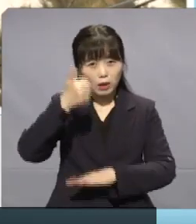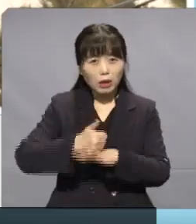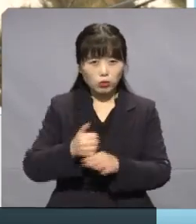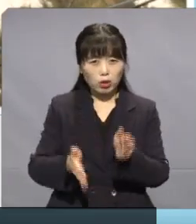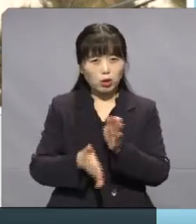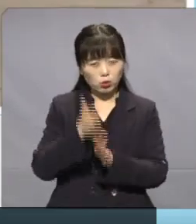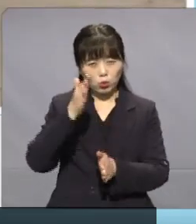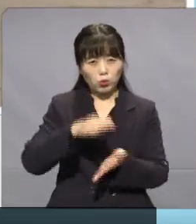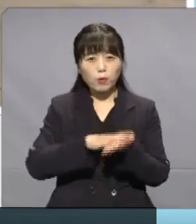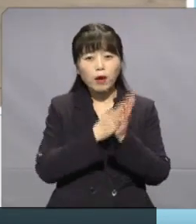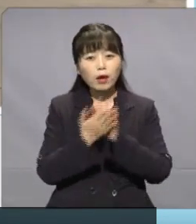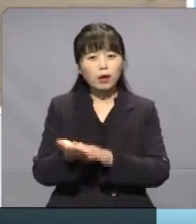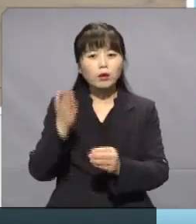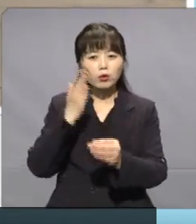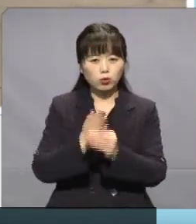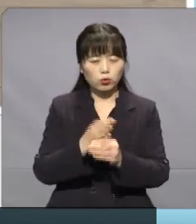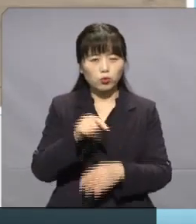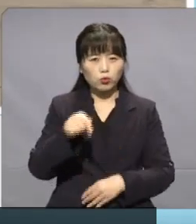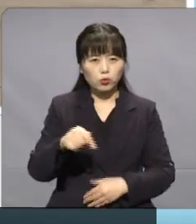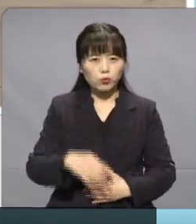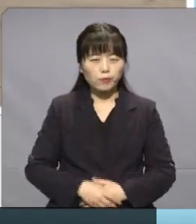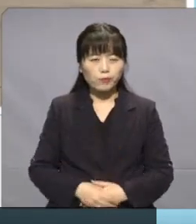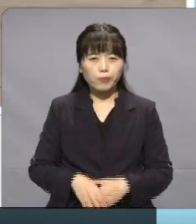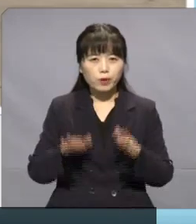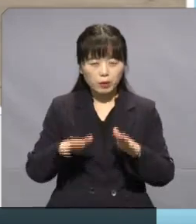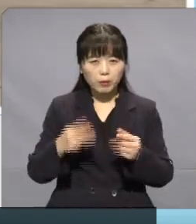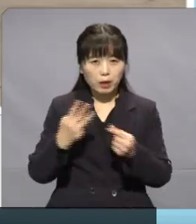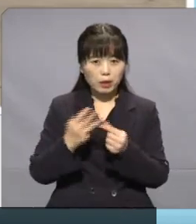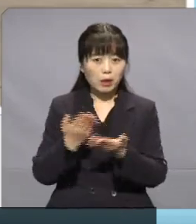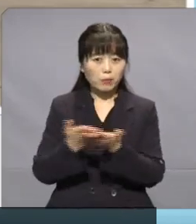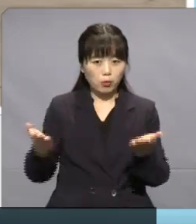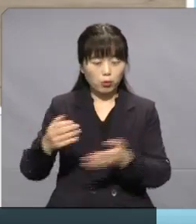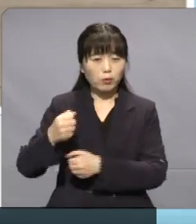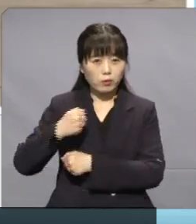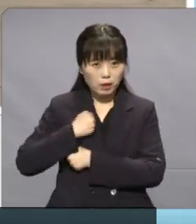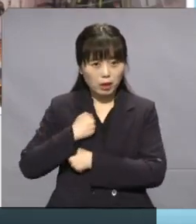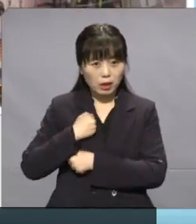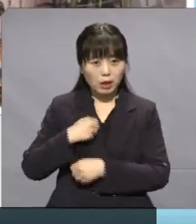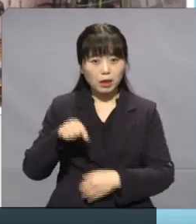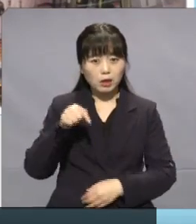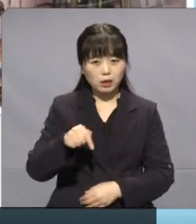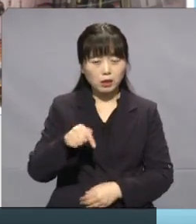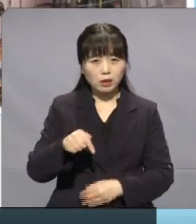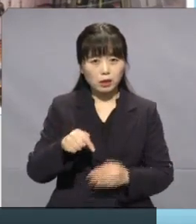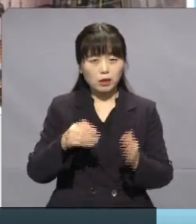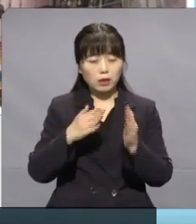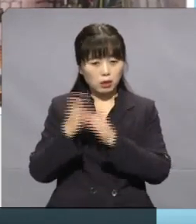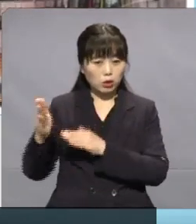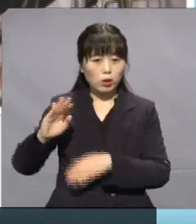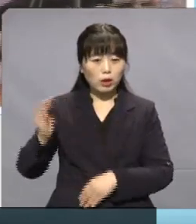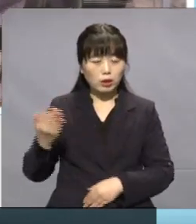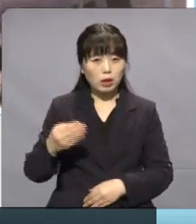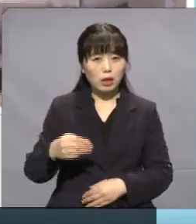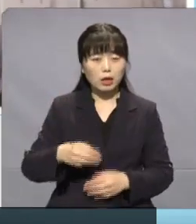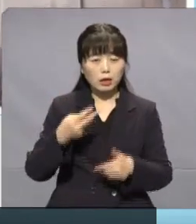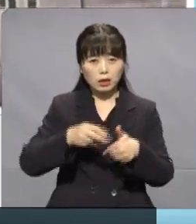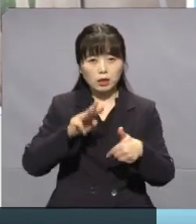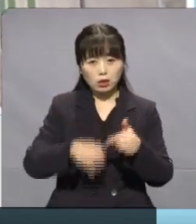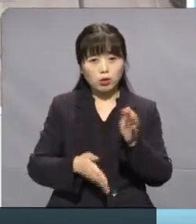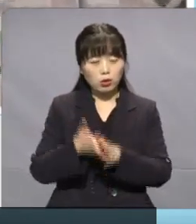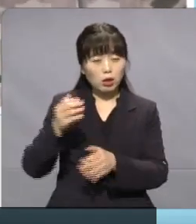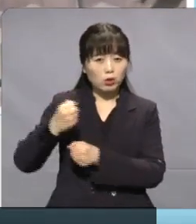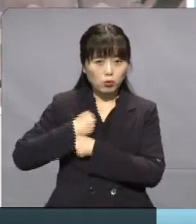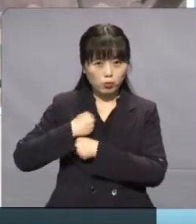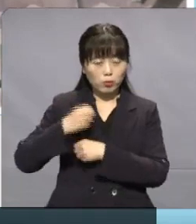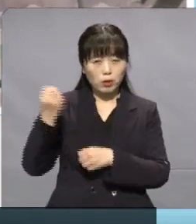도시화가 된 경우거든요. 예. 그래서 이번에 제3보급단은 기부대 양해 방식으로 이전하게 되는데요. 네. 인천시가 군부대